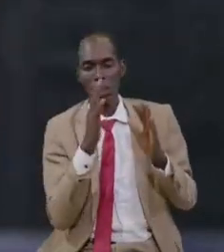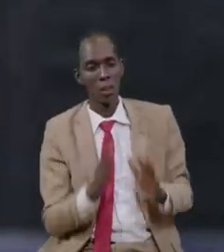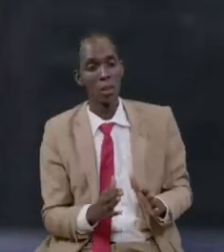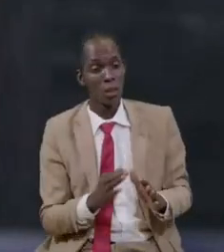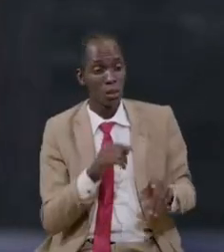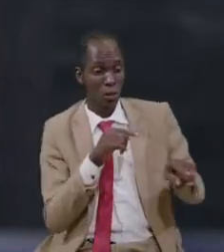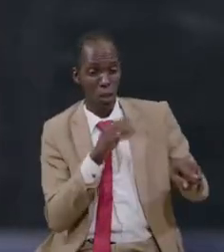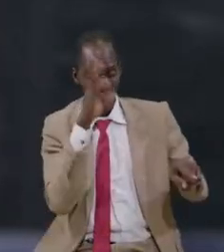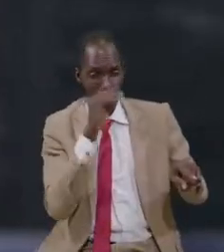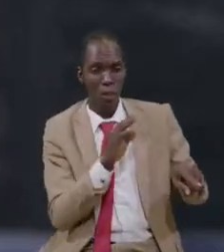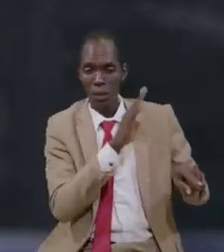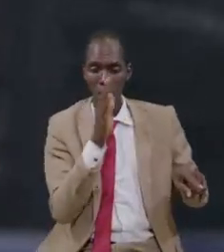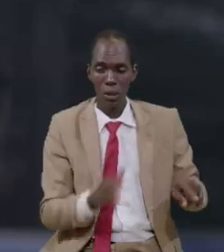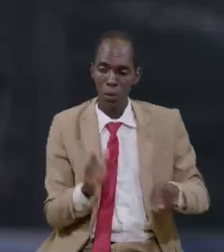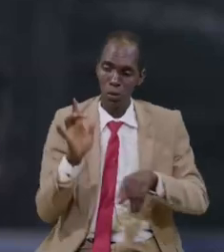quand Jésus-Christ,